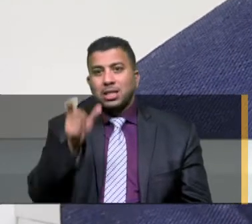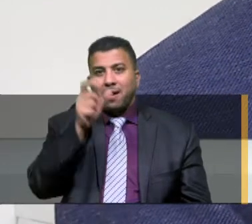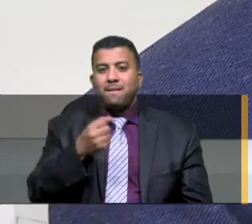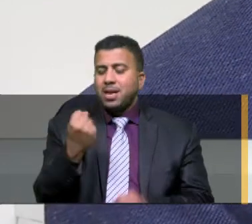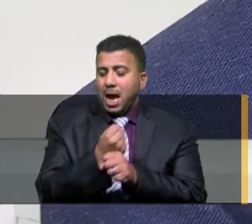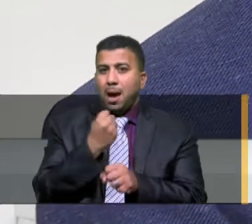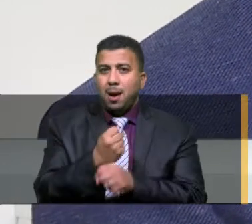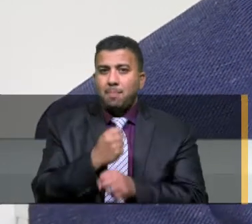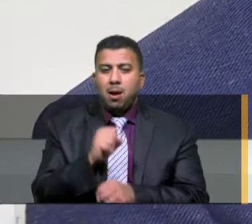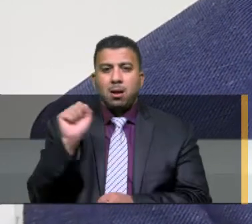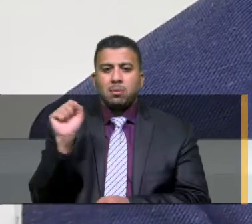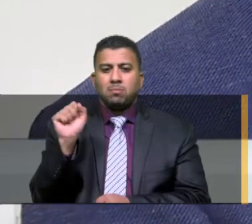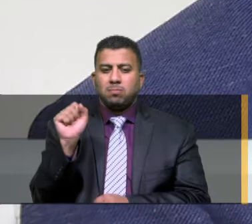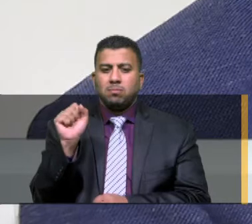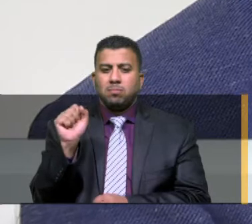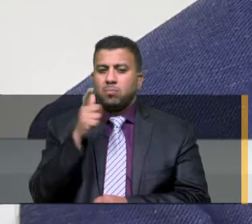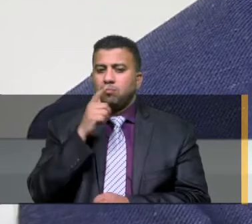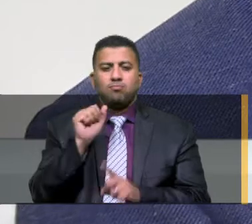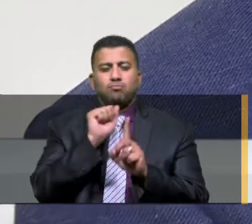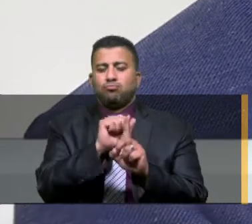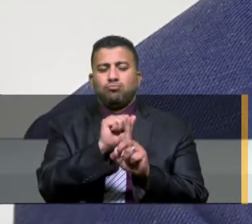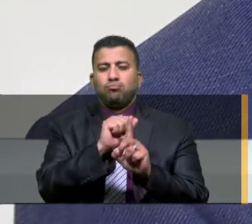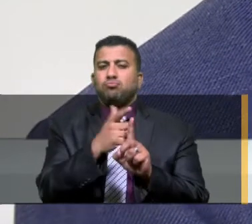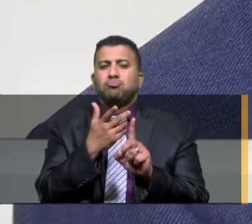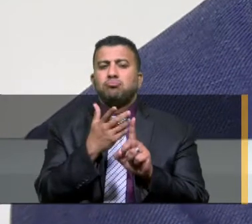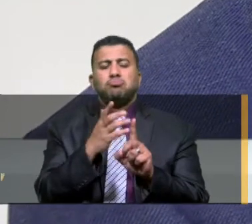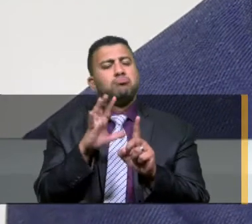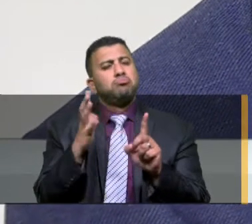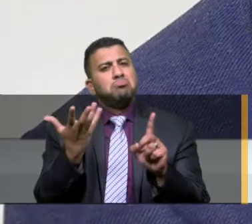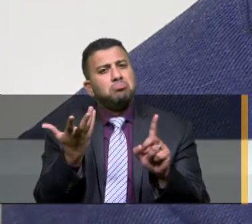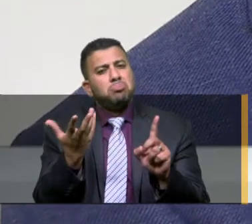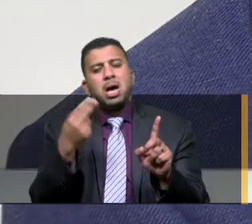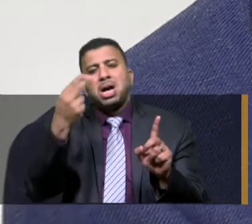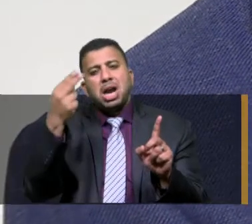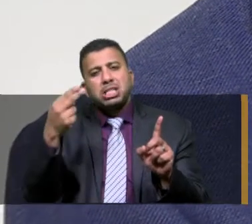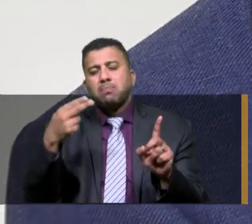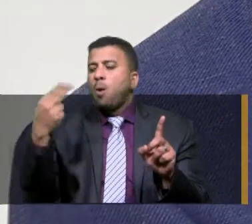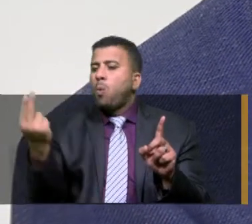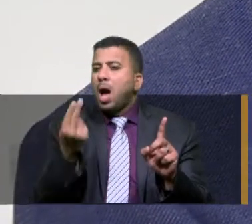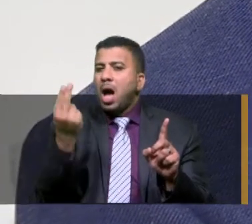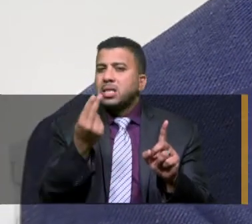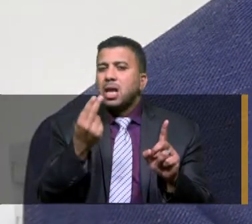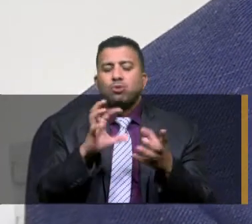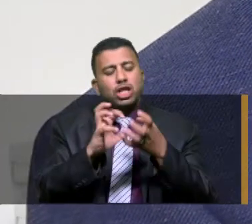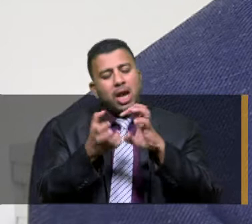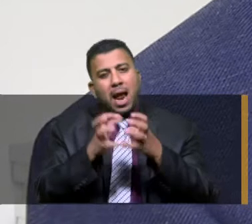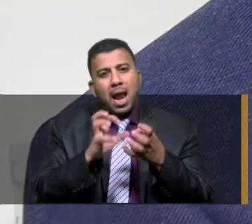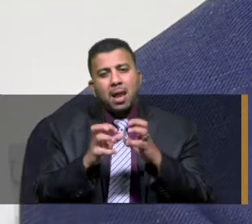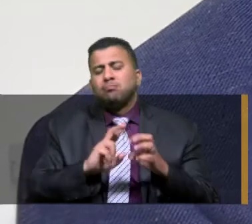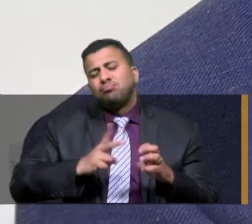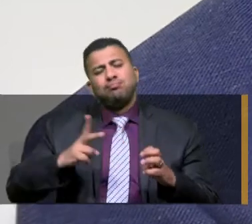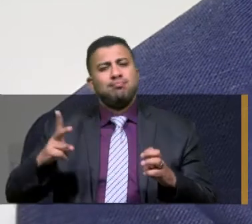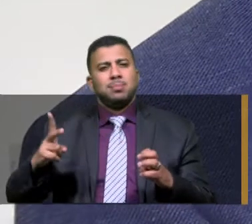يعمل في مجاله، سواء كان رسم أو خط أو تشكيل أو ما إلى